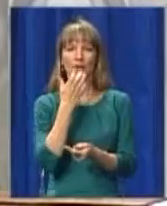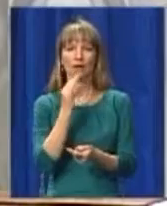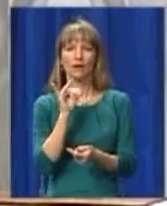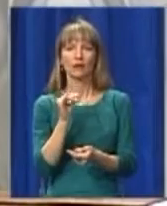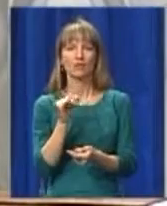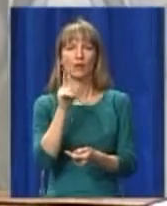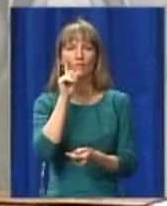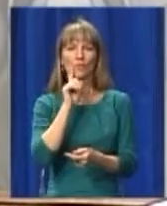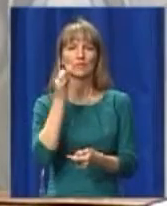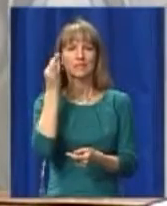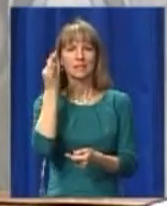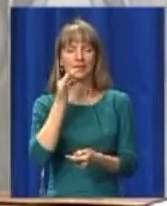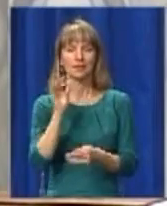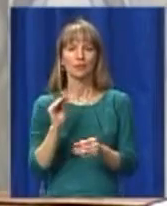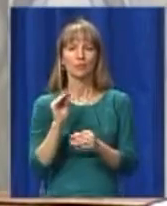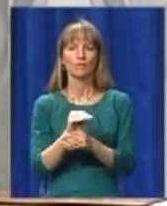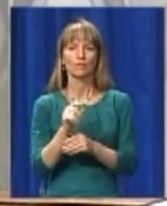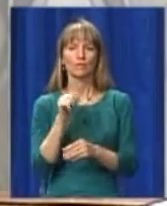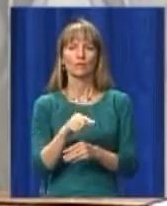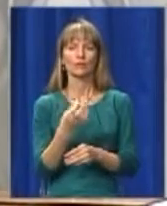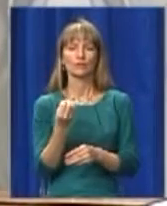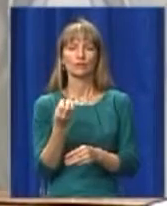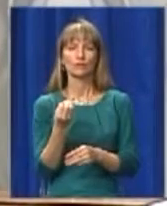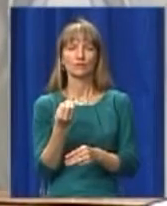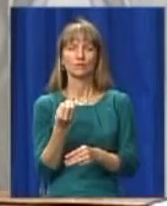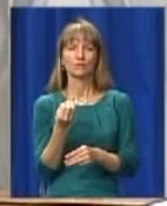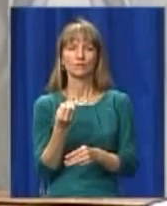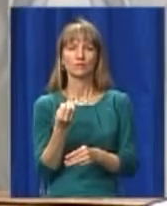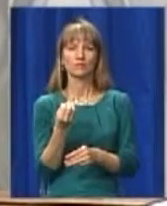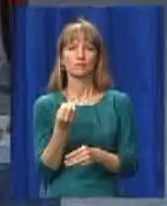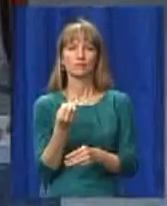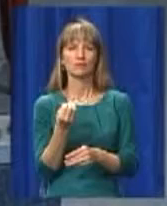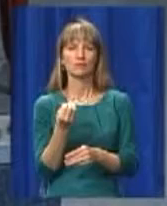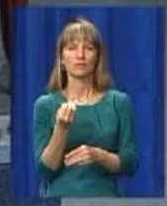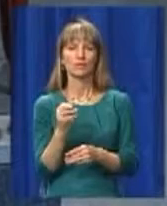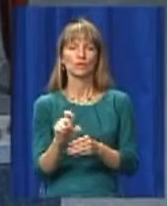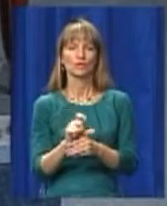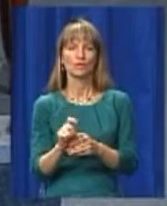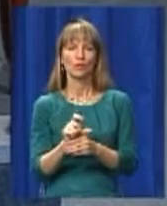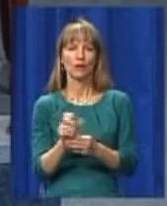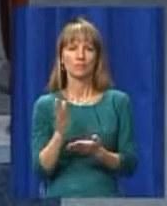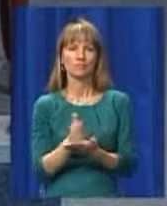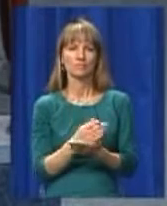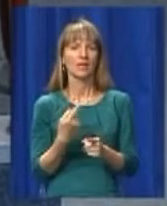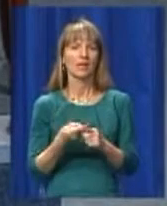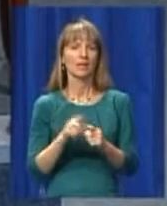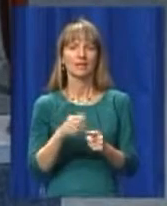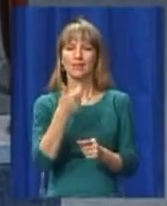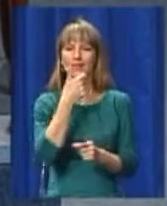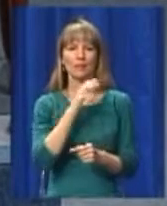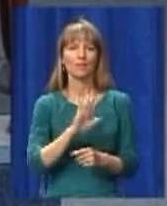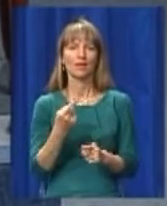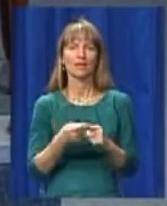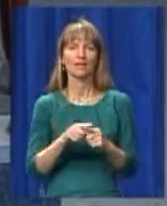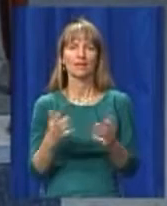оно такое вкусное, сладкое, добавляя туда еще, как его, шоколаду так, знаешь, нарежу. Це вже не морозиво, це вже